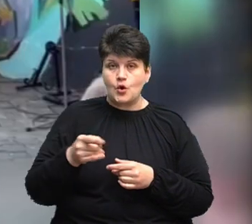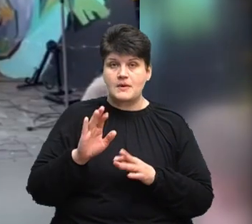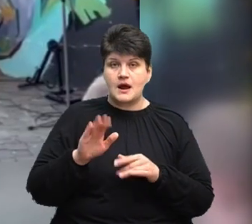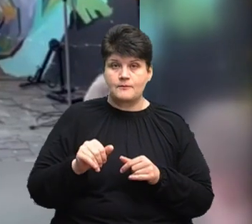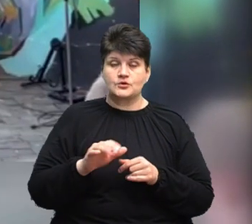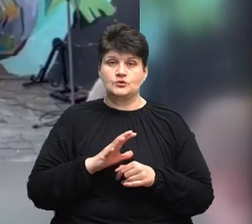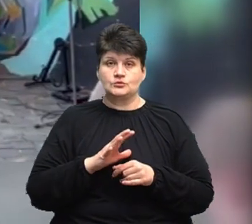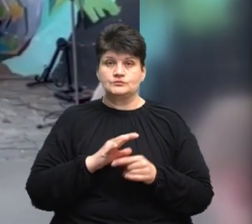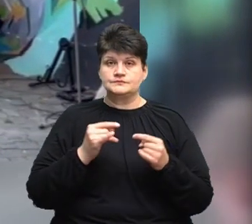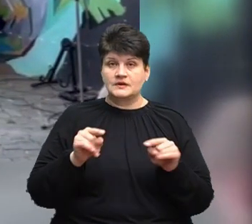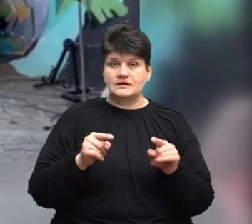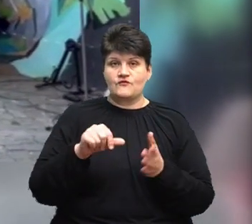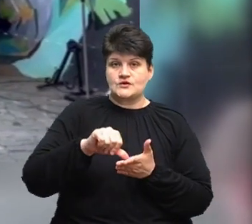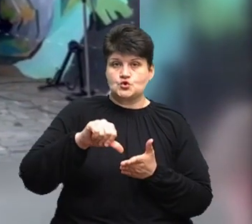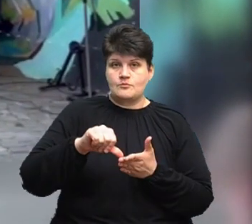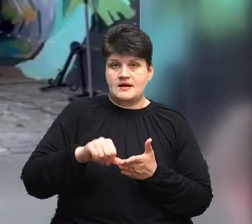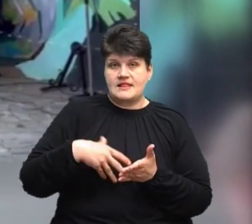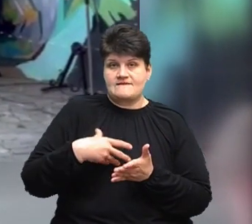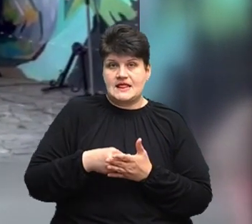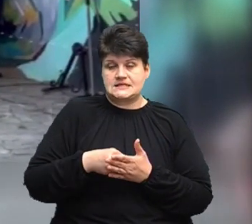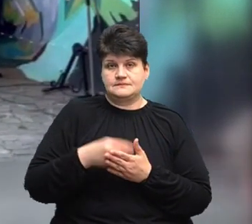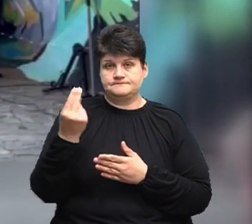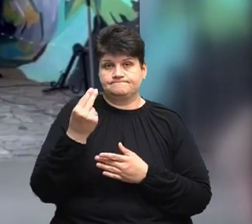На ньому пластуни виступили із власними номерами.